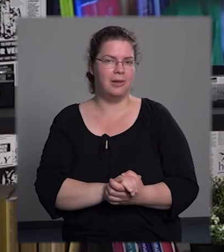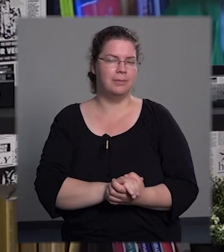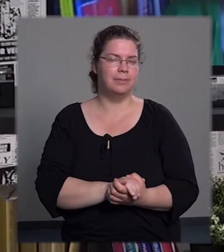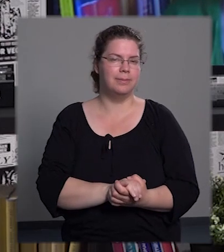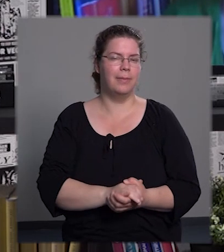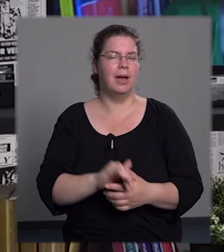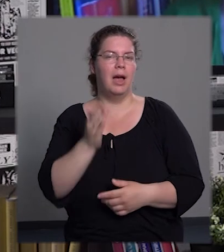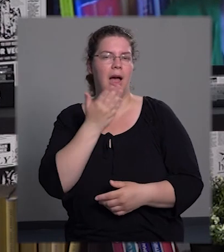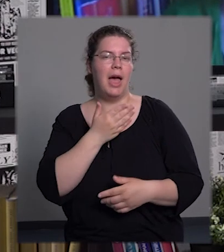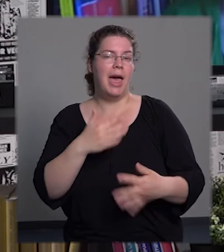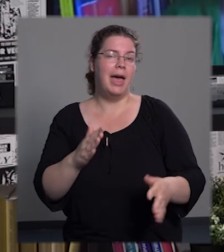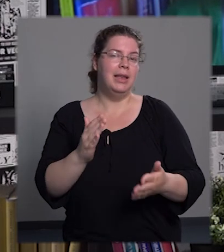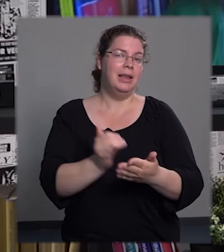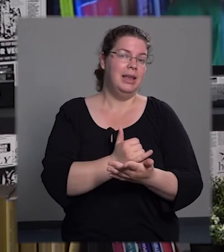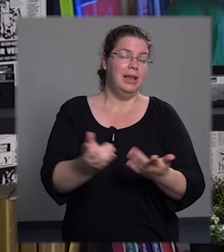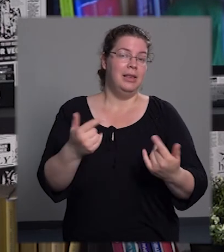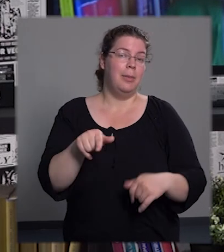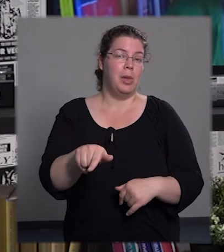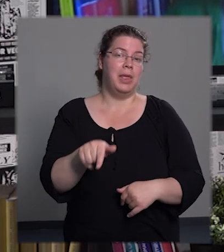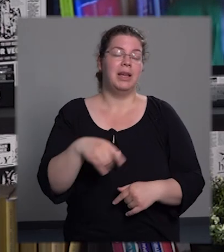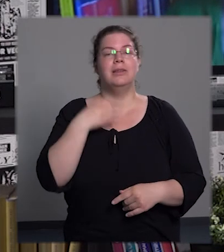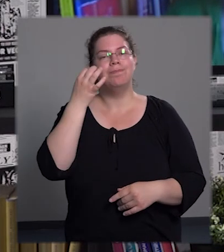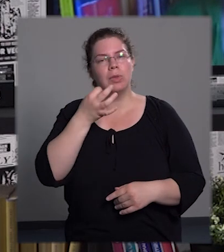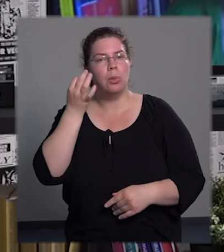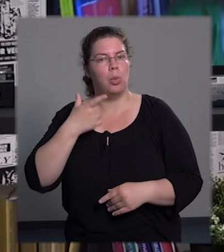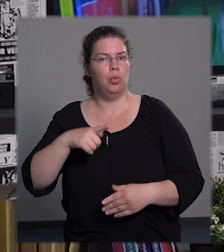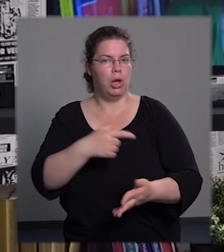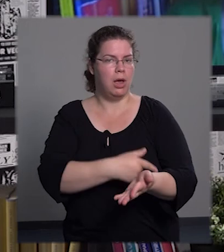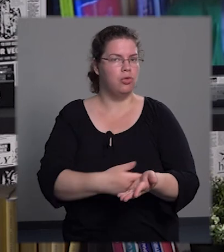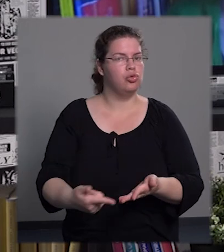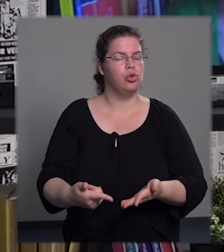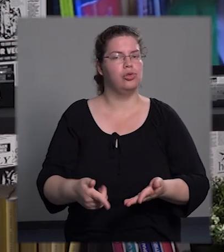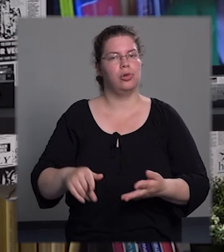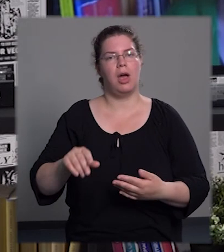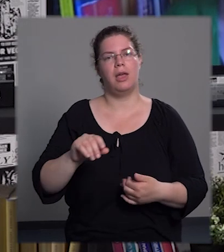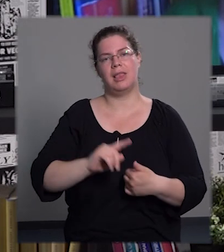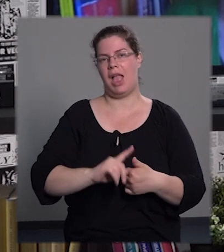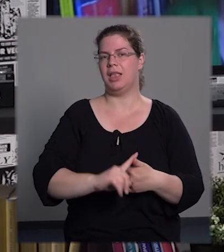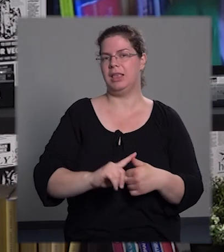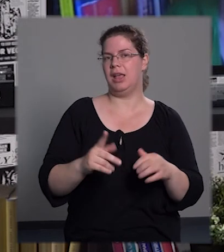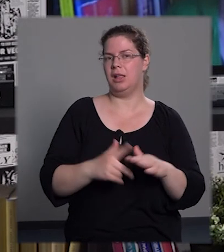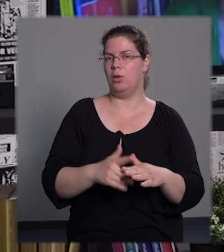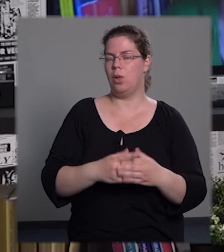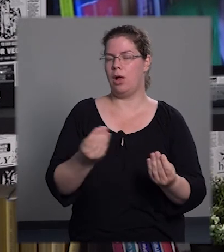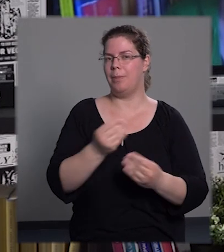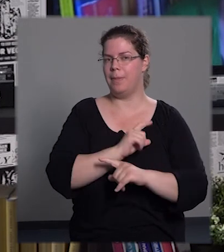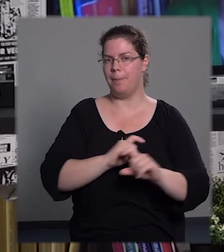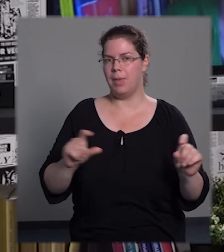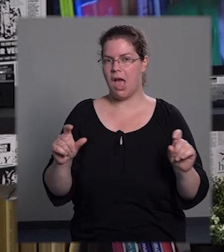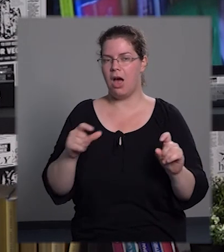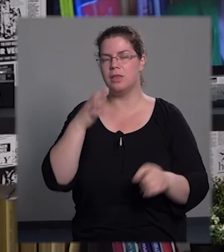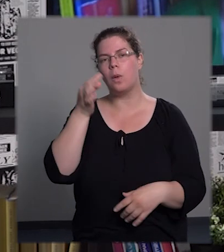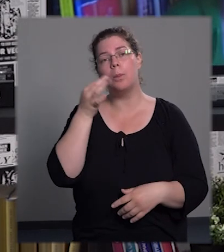Hát igazából valahol őnek ilyen szomorú volt a sorsa. Ez egyik dolog, ami miatt szomorú volt,